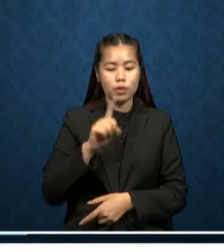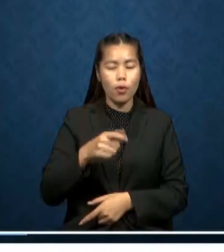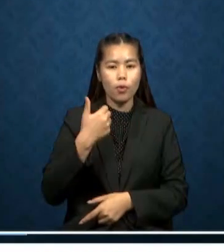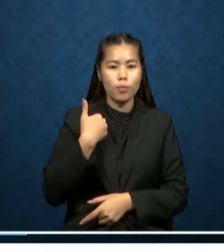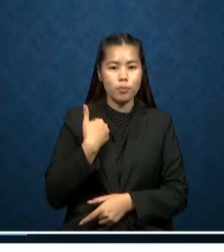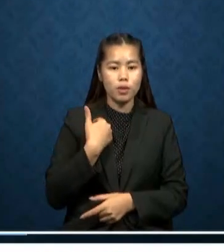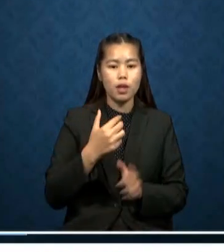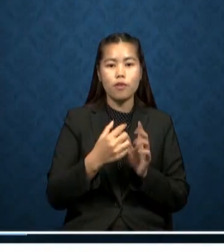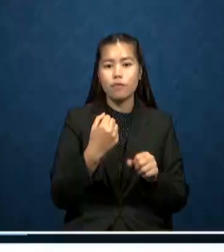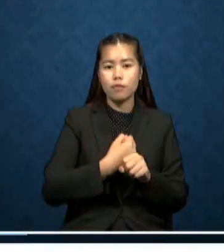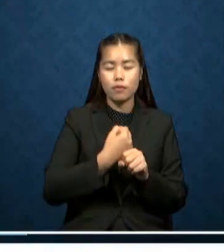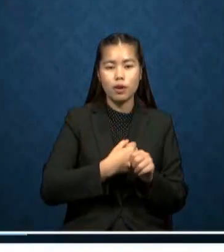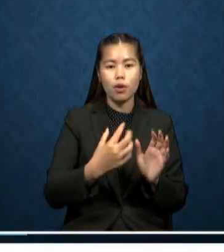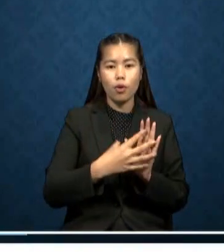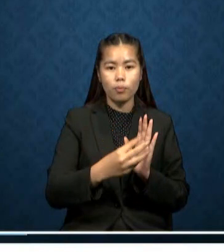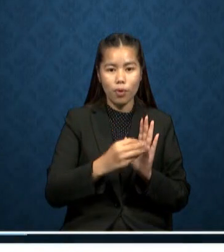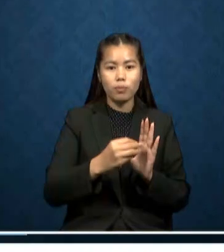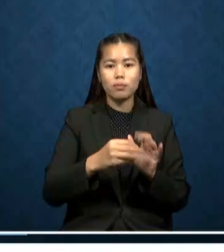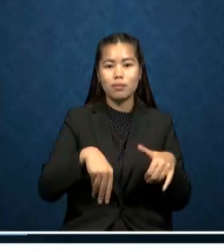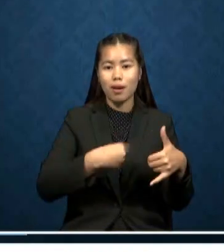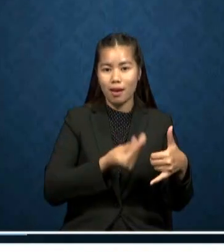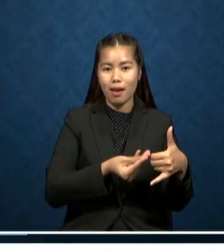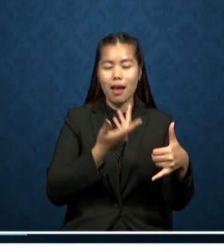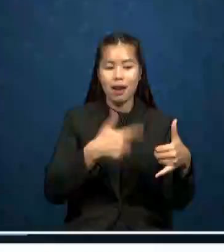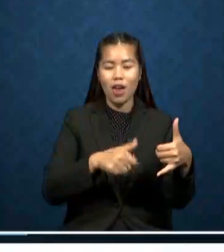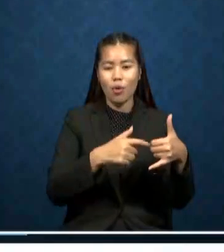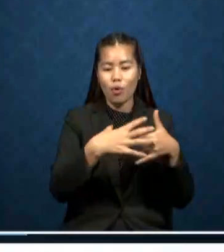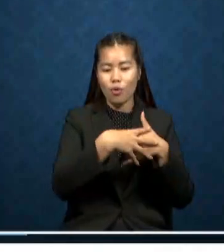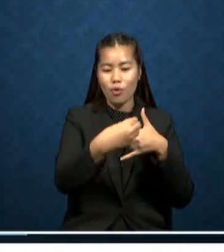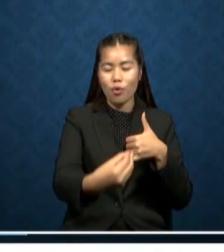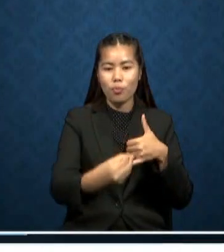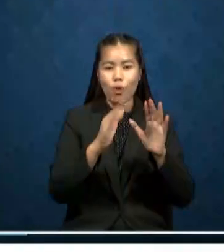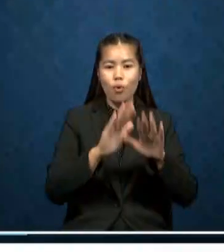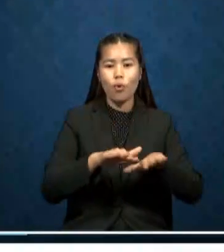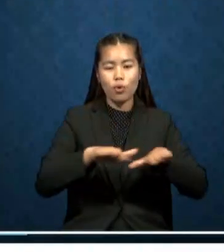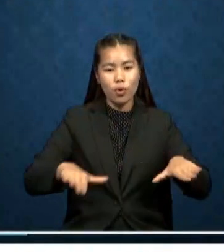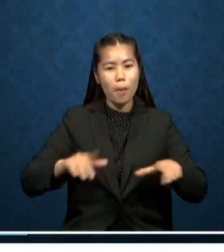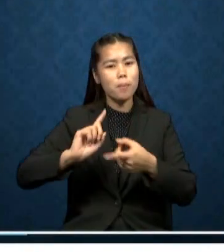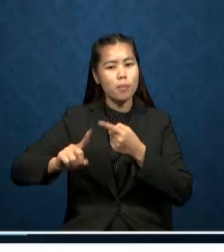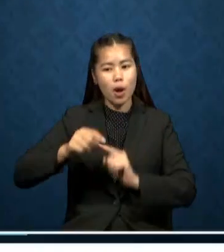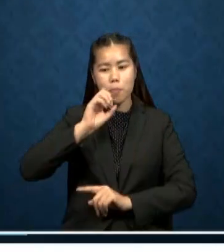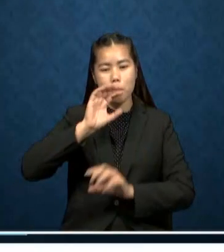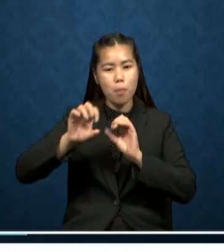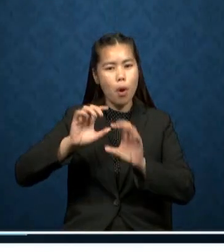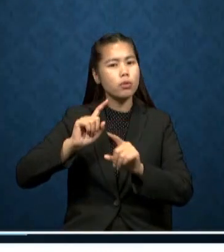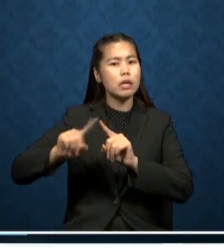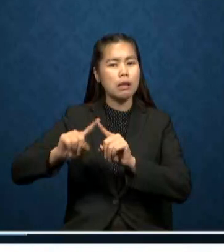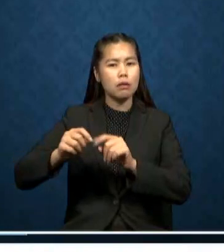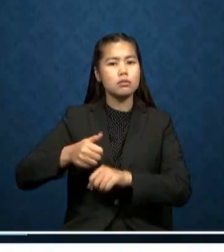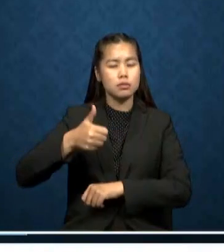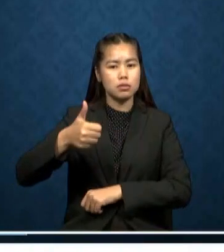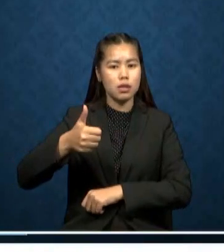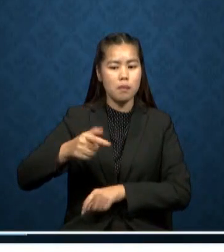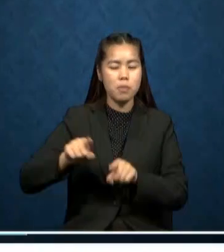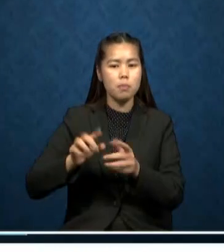โดยการฝึกอบรมสร้างคน ST STและให้คนไปขยายผลกับคนรุ่นเดียวกันบ้านเดียวกันสร้างสังคม Star STEMซึ่งเป็นสังคม